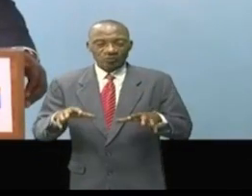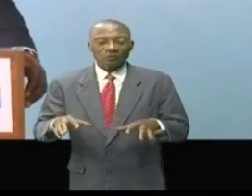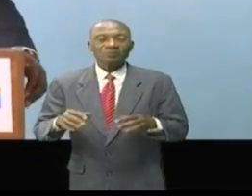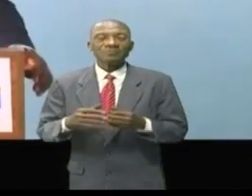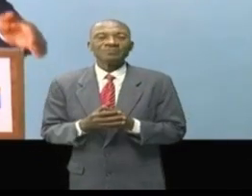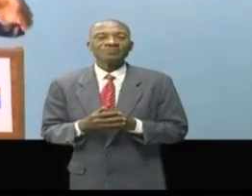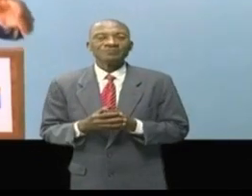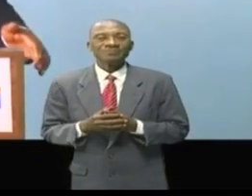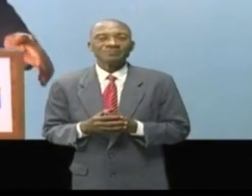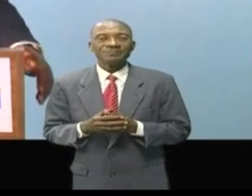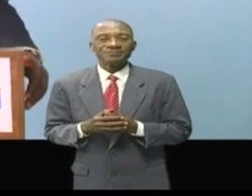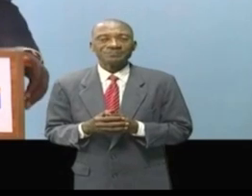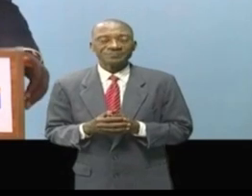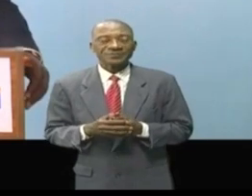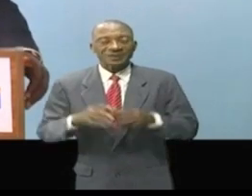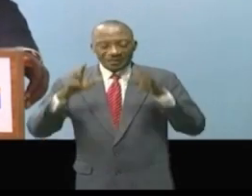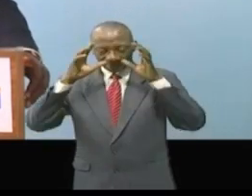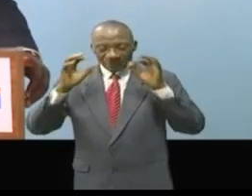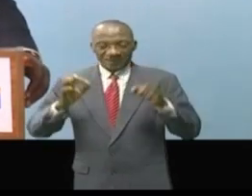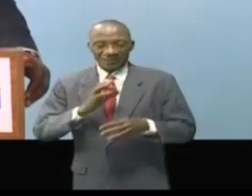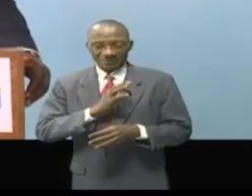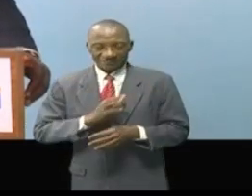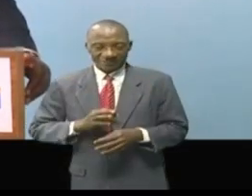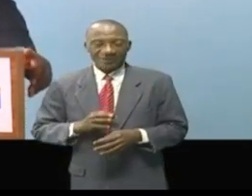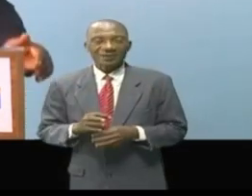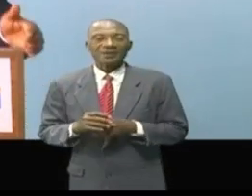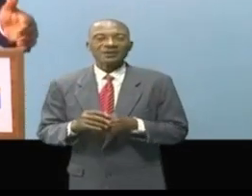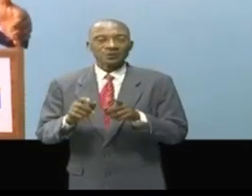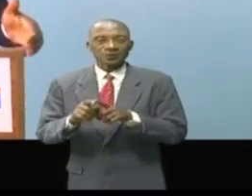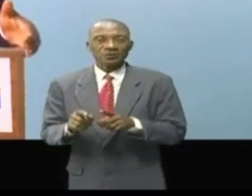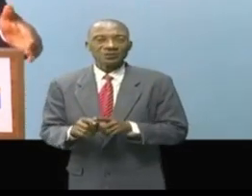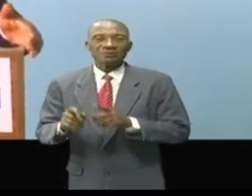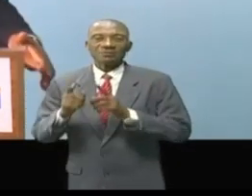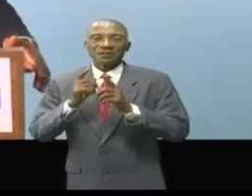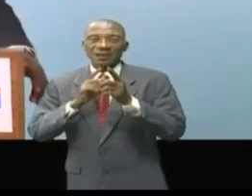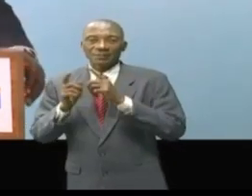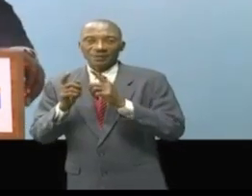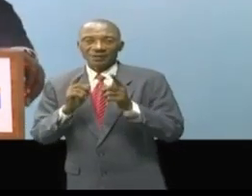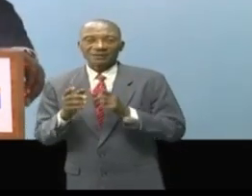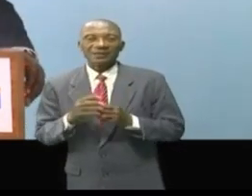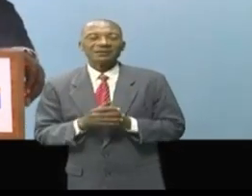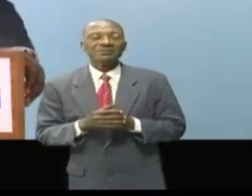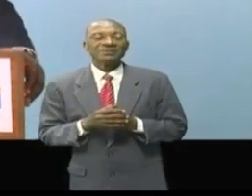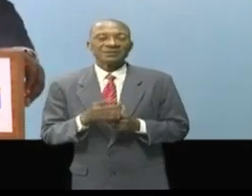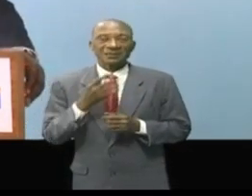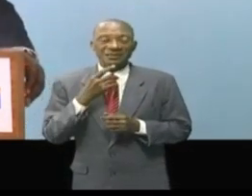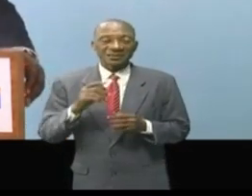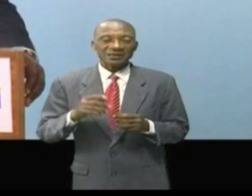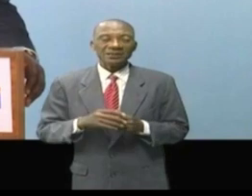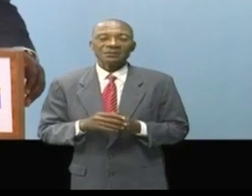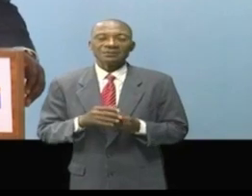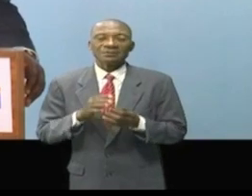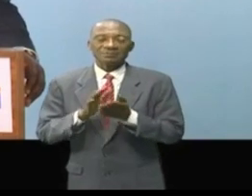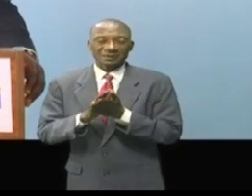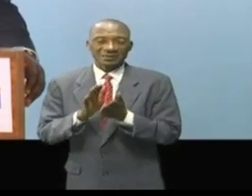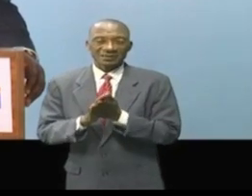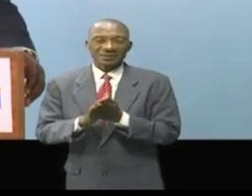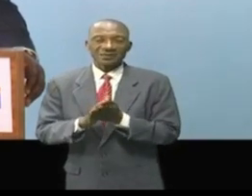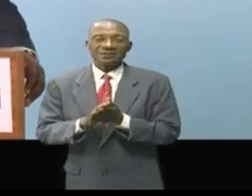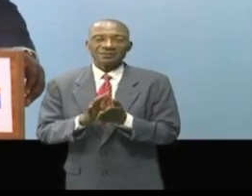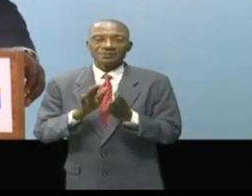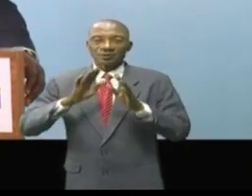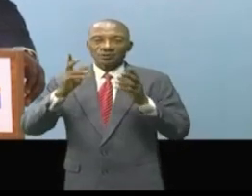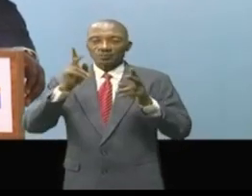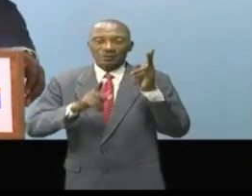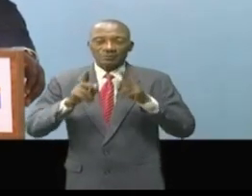Président Félix-Antoine Tshisekedi ainsi que le gouvernement et aussi le peuple congolais pour pouvoir voir s'instaurer